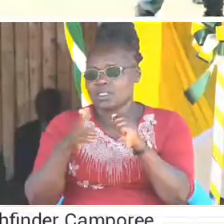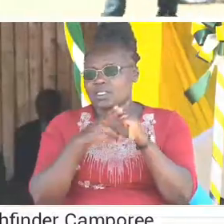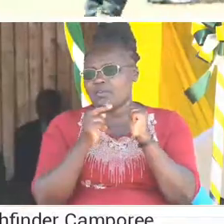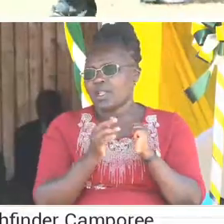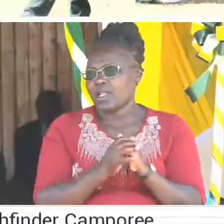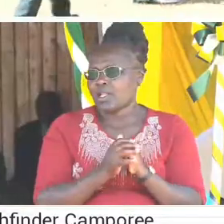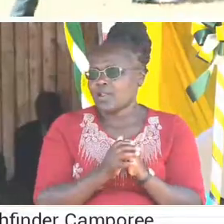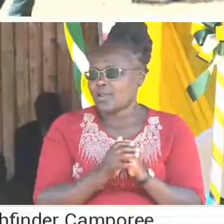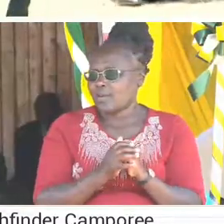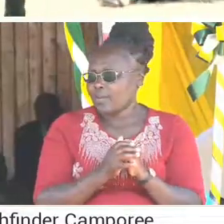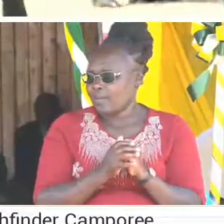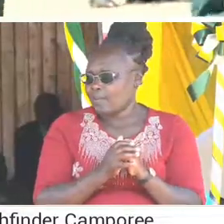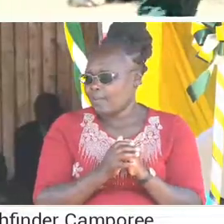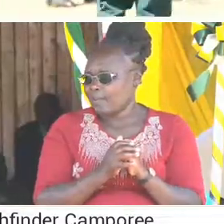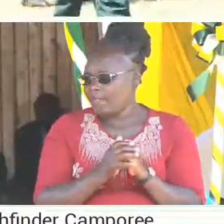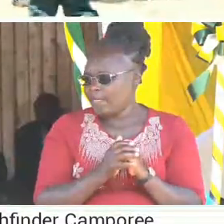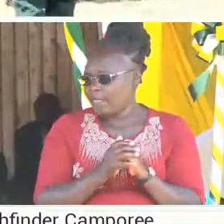Na